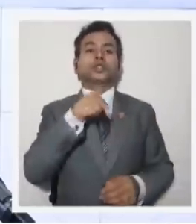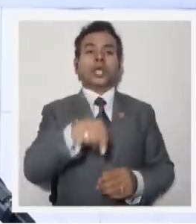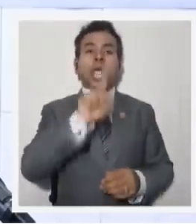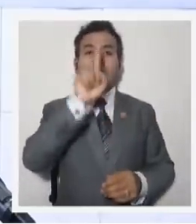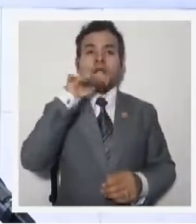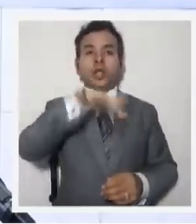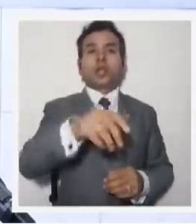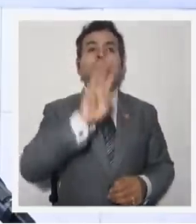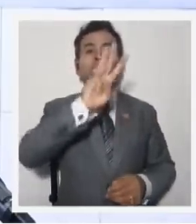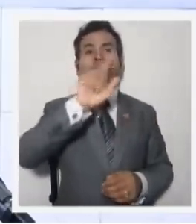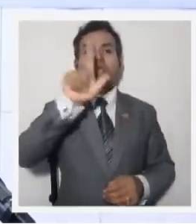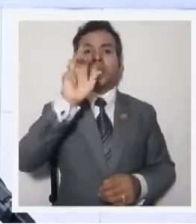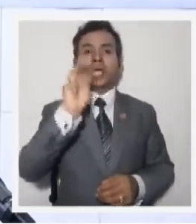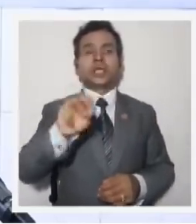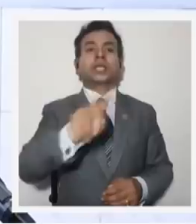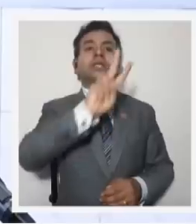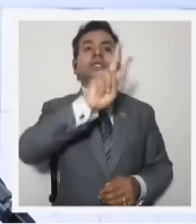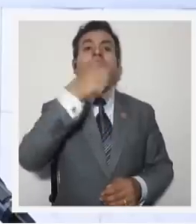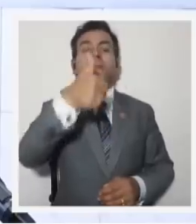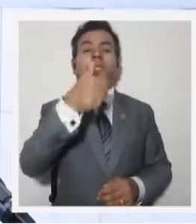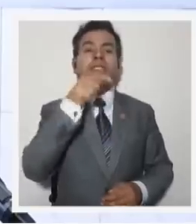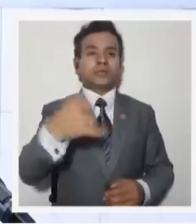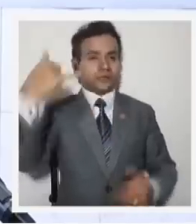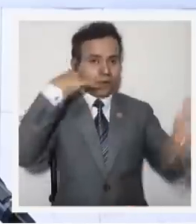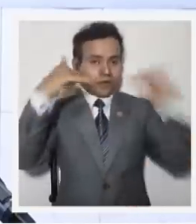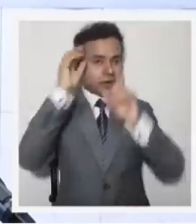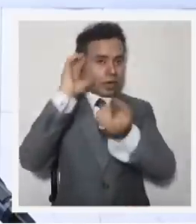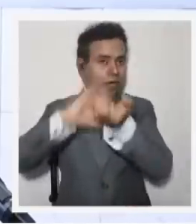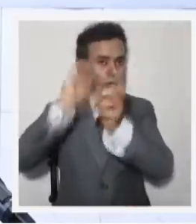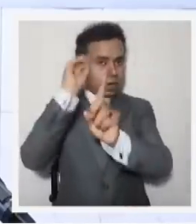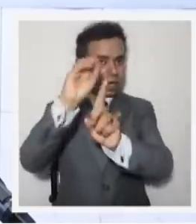থাকি। এ পর্যন্ত 24 ঘন্টায় ফোন কল গ্রহণ করা হয়েছে